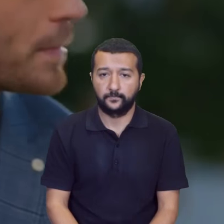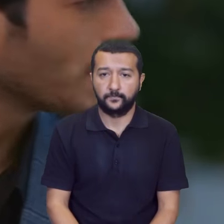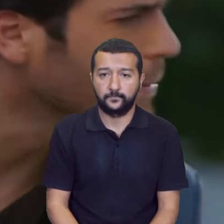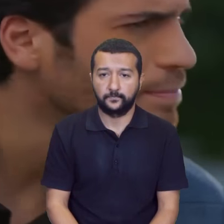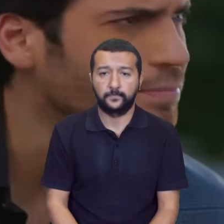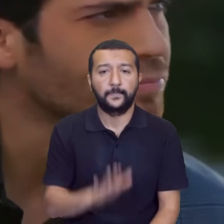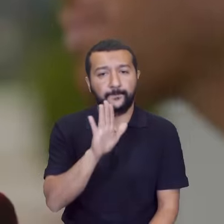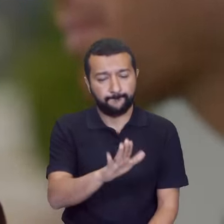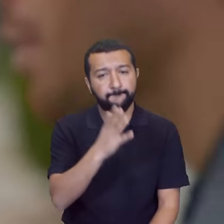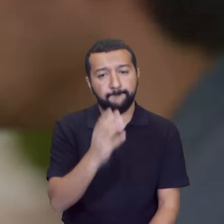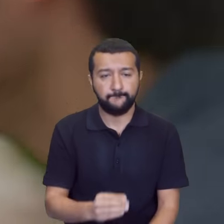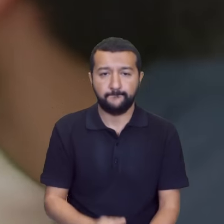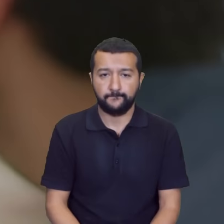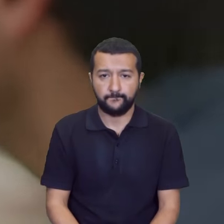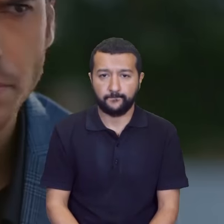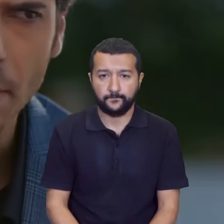Tamam.